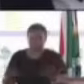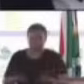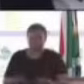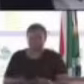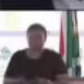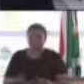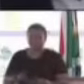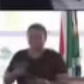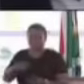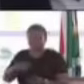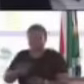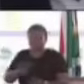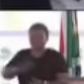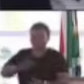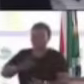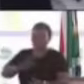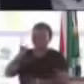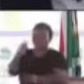ngiyafisa ukuba